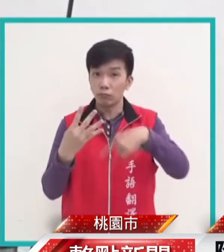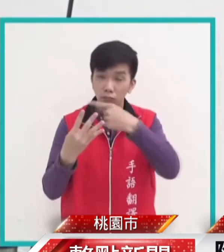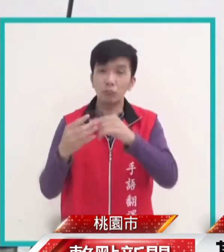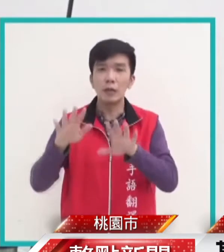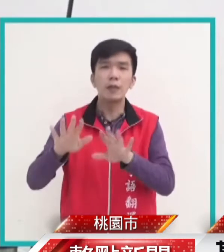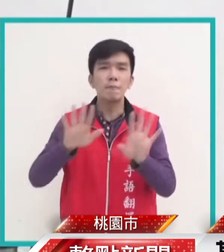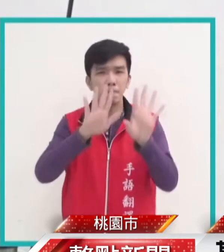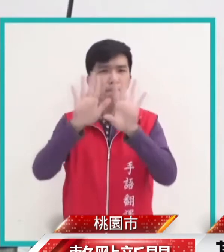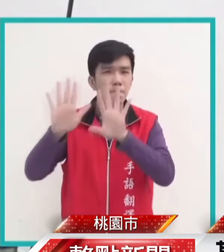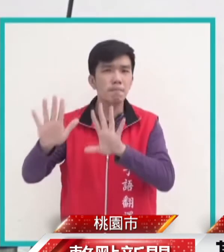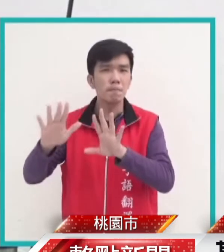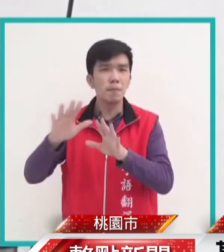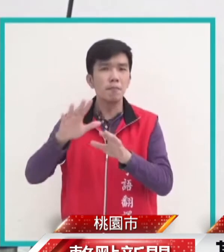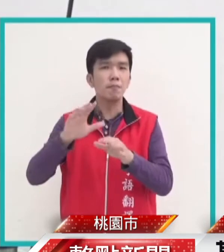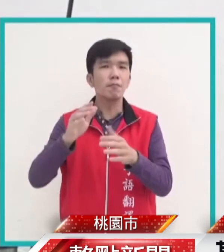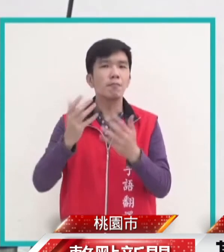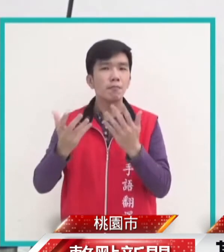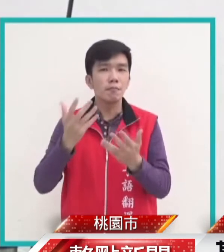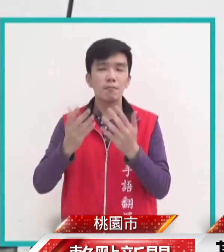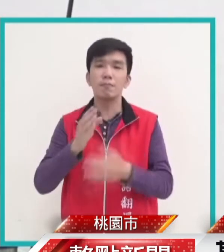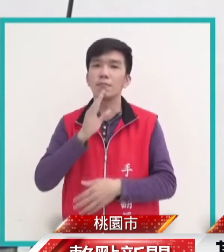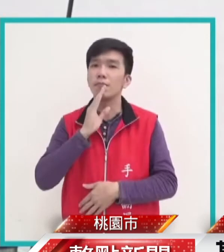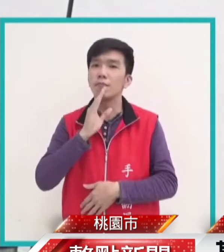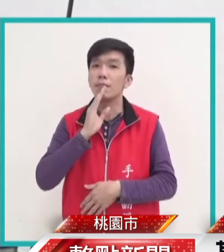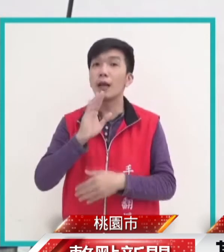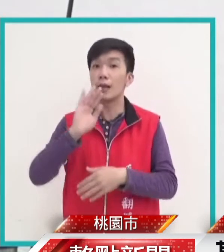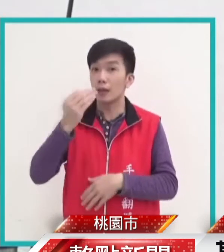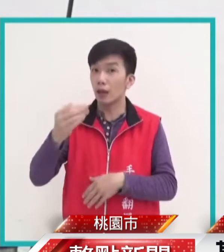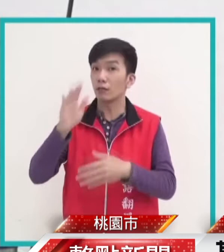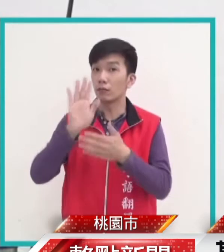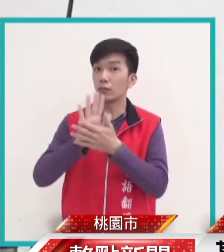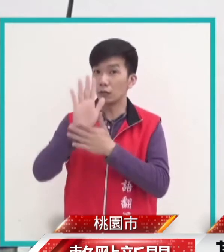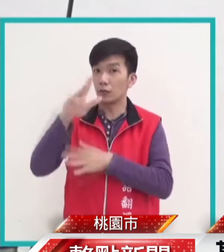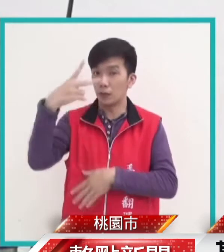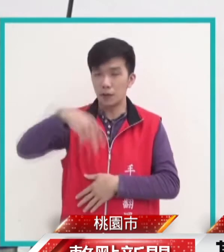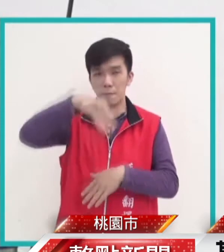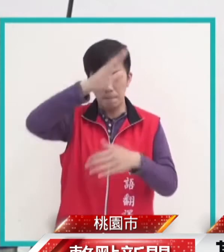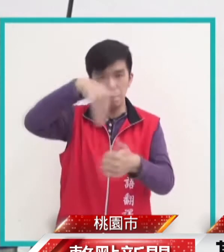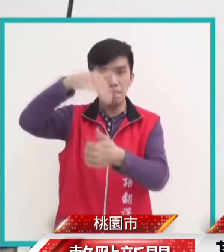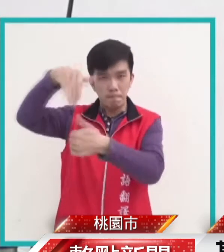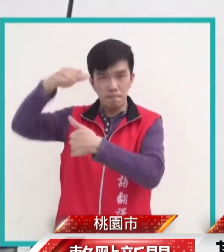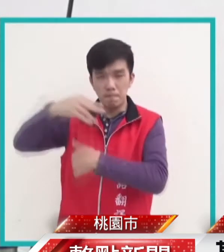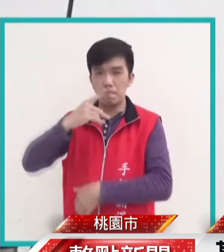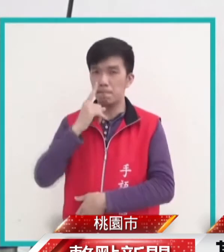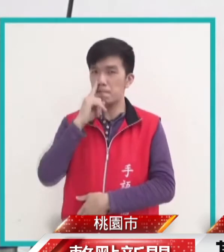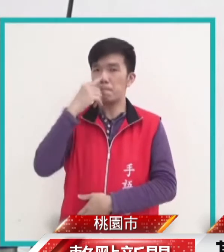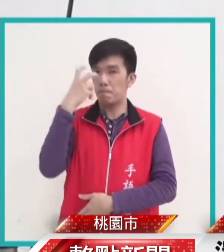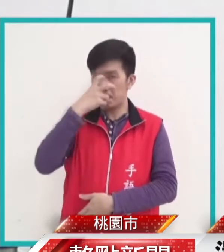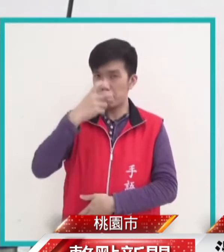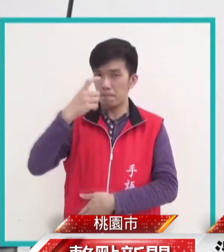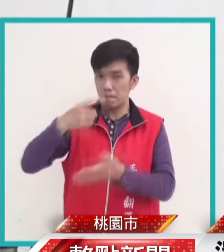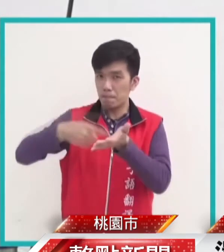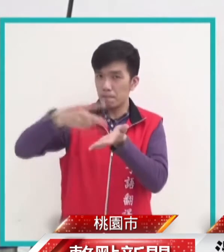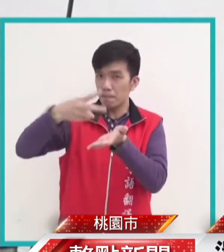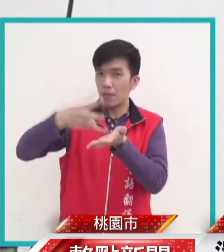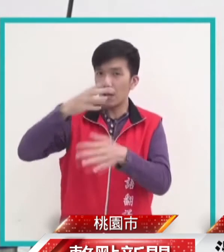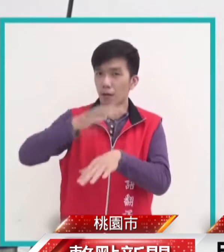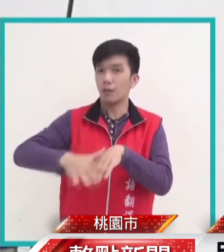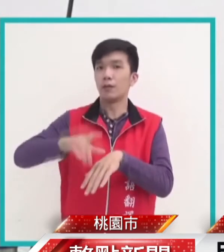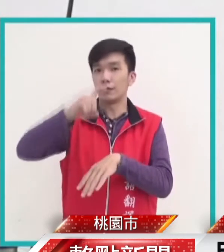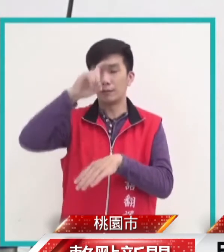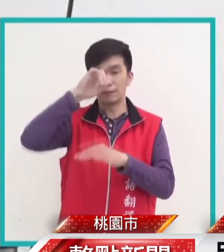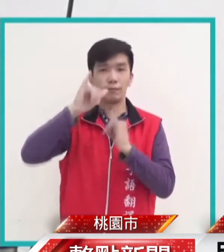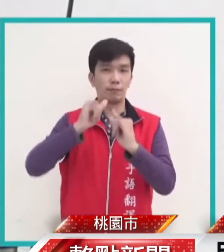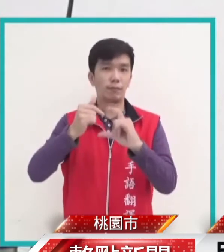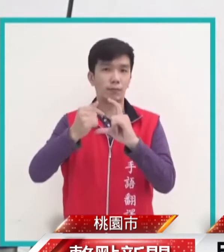外，基本上这移工的这个防疫安全基本上还是非常的稳定的。那目